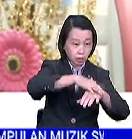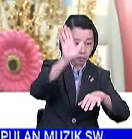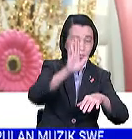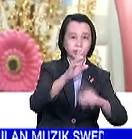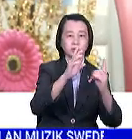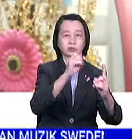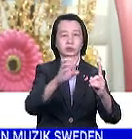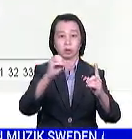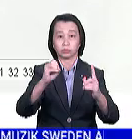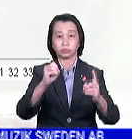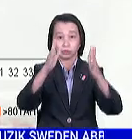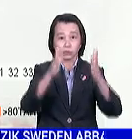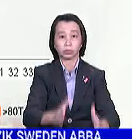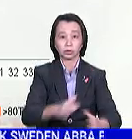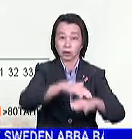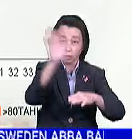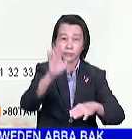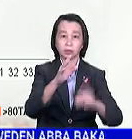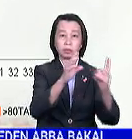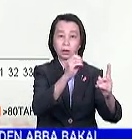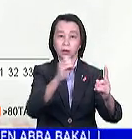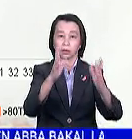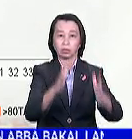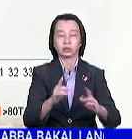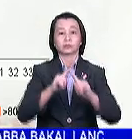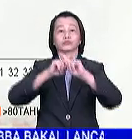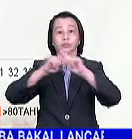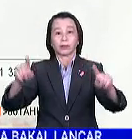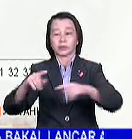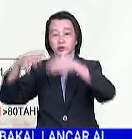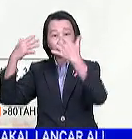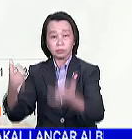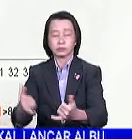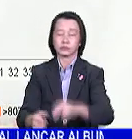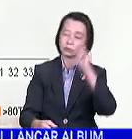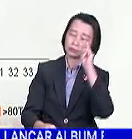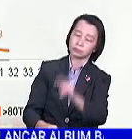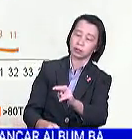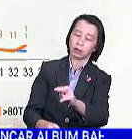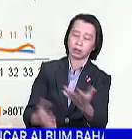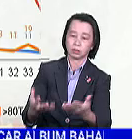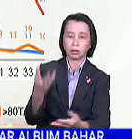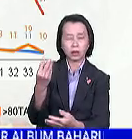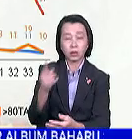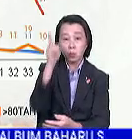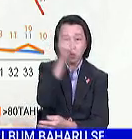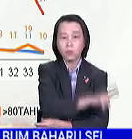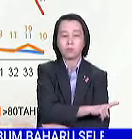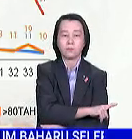daripada 100 kes. Tapi sekarang kita nampak sangat